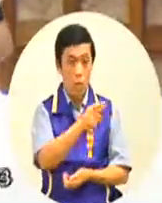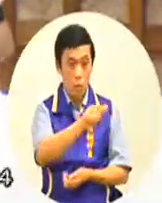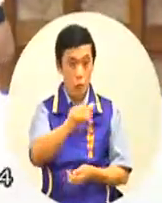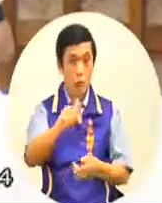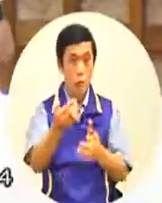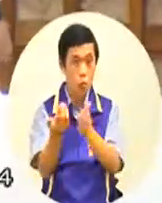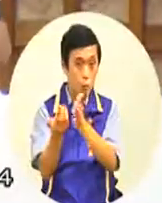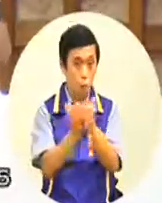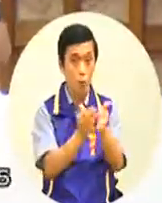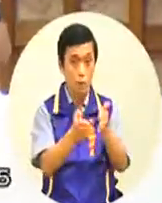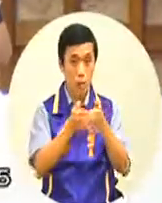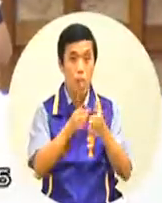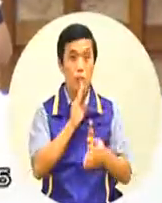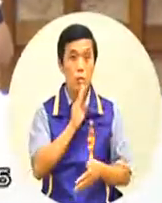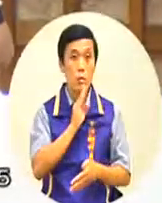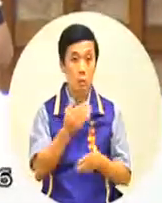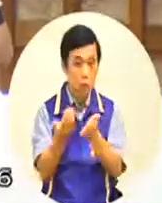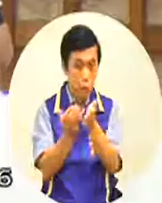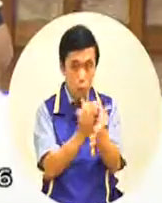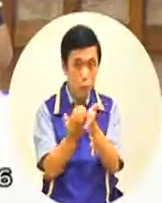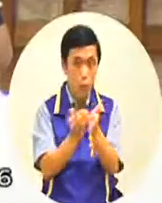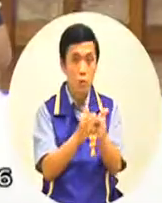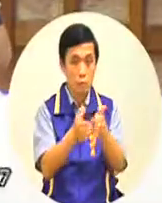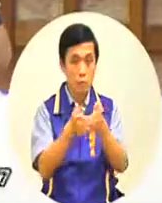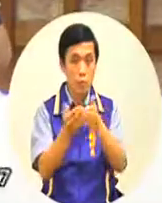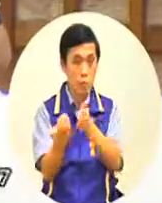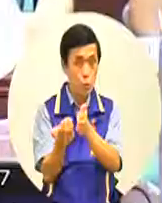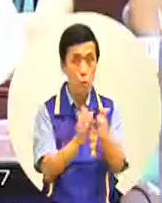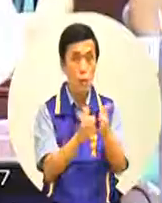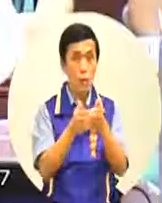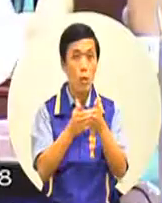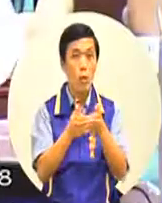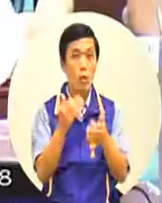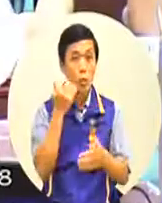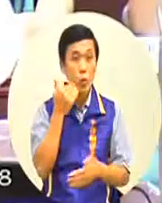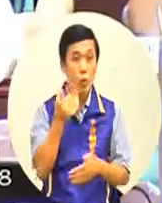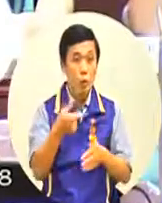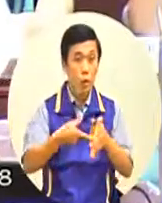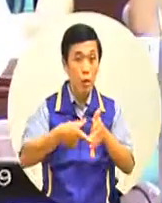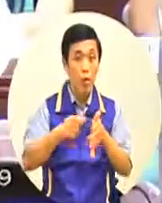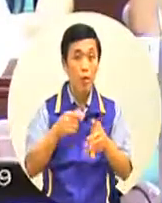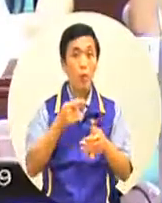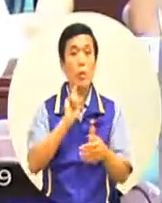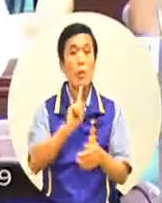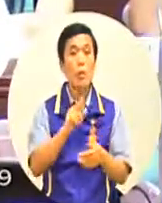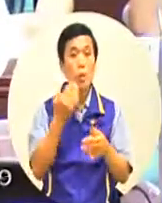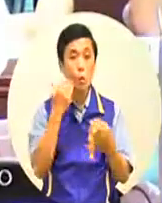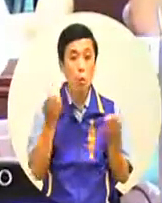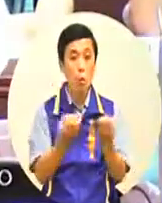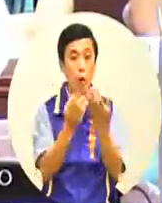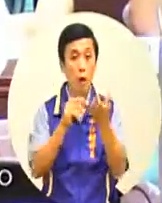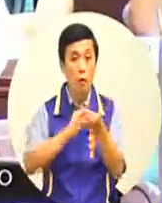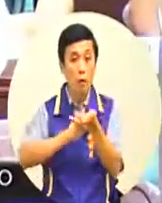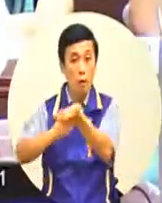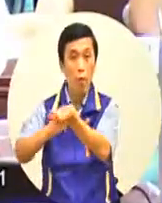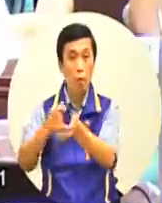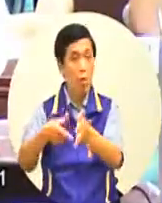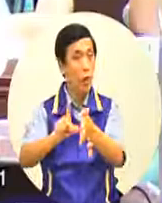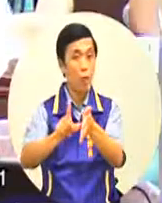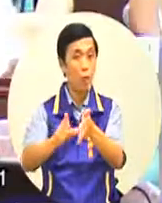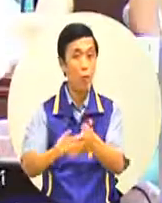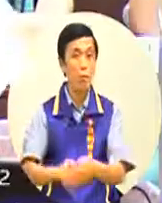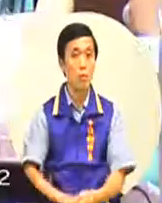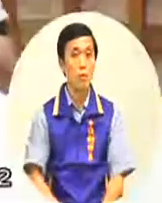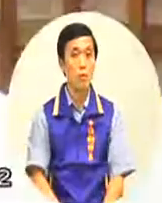就对了。 要备着，要备着，要一定来不及送到医院，或是叫救护车来，黑龙尾湖啊。 来，请坐